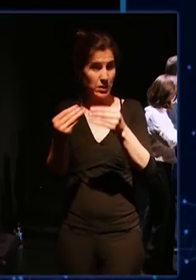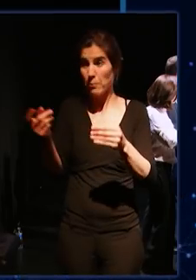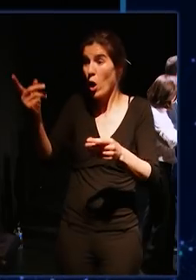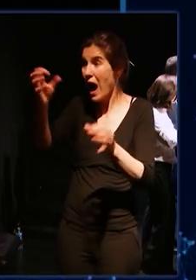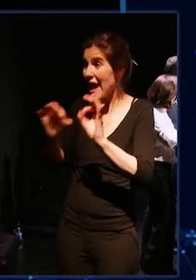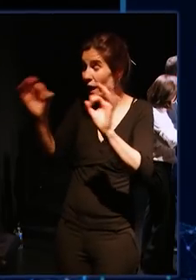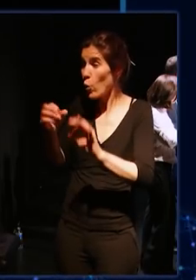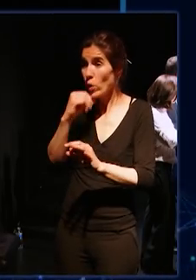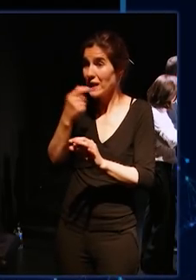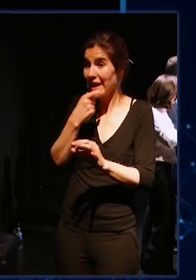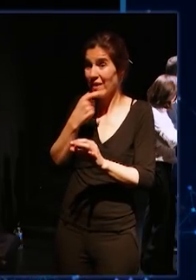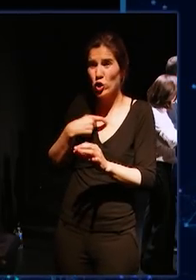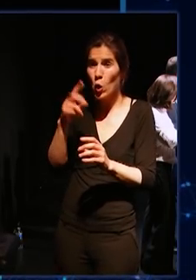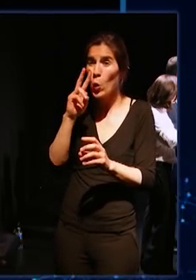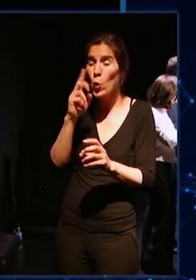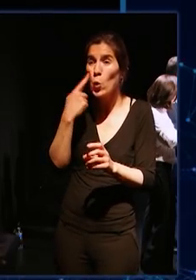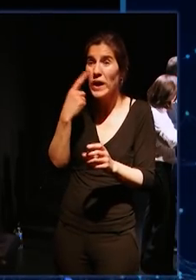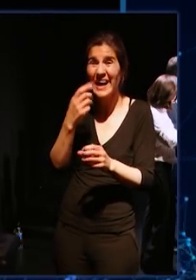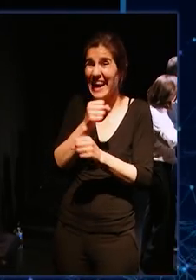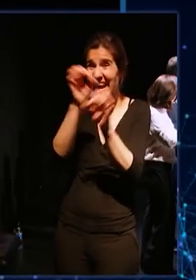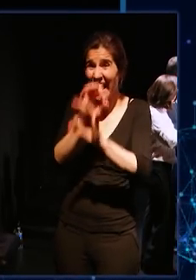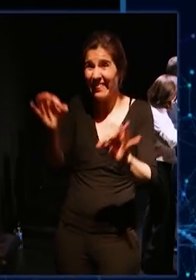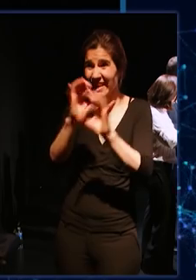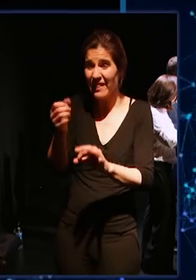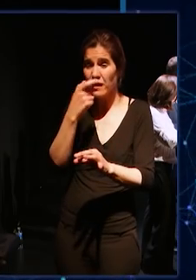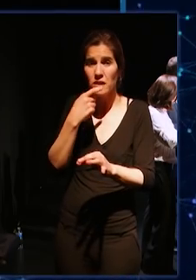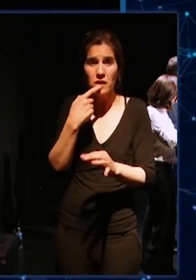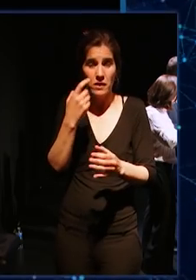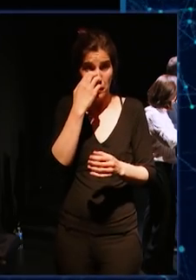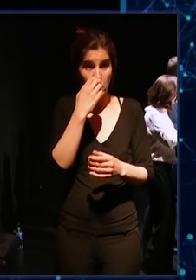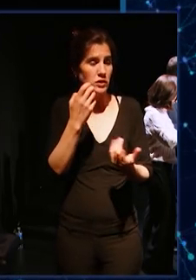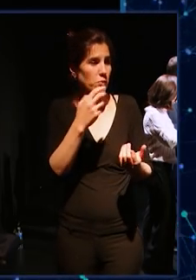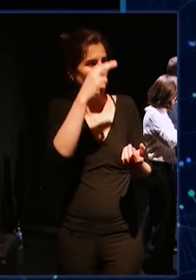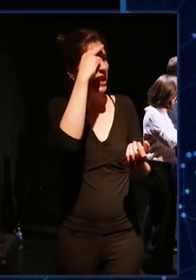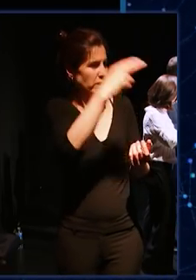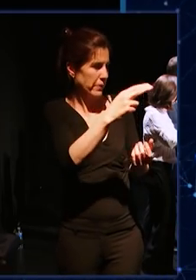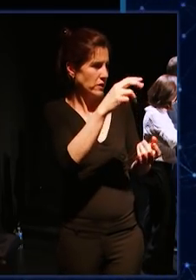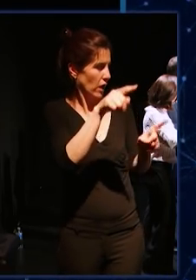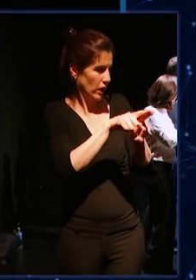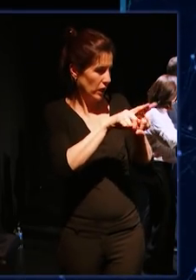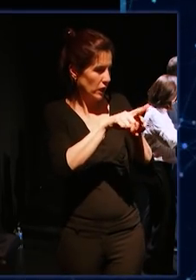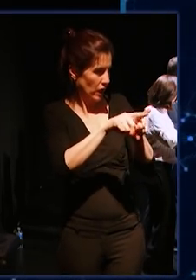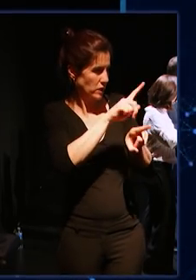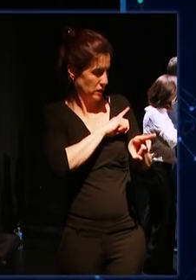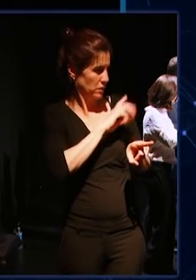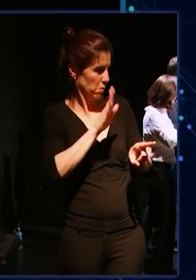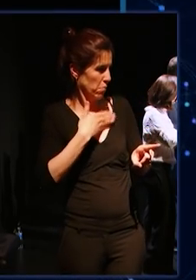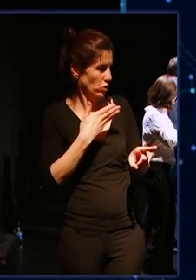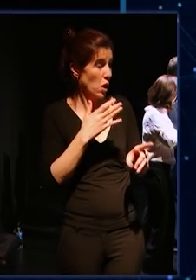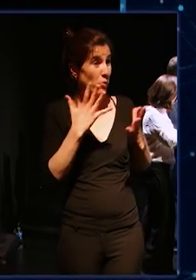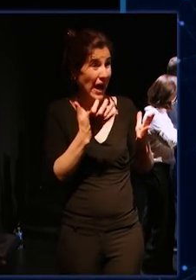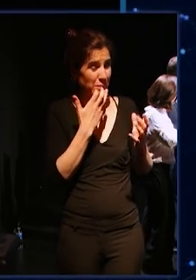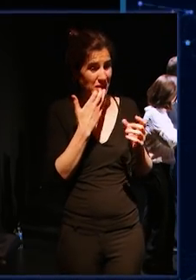a ningú. Bueno, no coneixen a cap persona. Doncs accepto totes les crítiques al respecte, només faltaria. Sí, sí, sí. Però en el lloc on hi ha ara la bicicleta, que sembla que